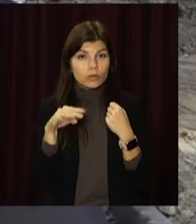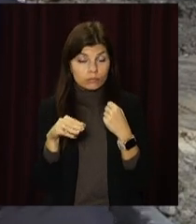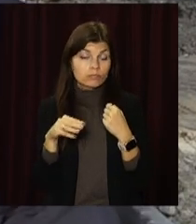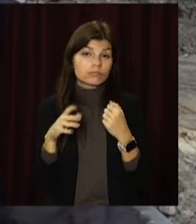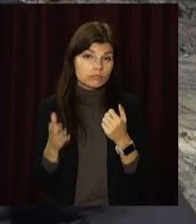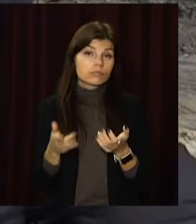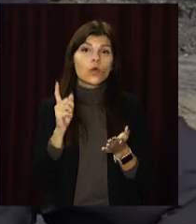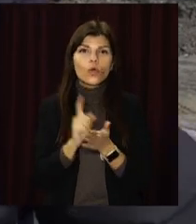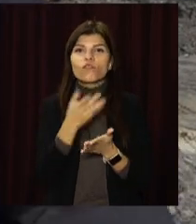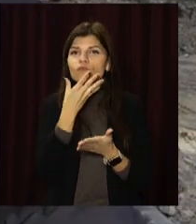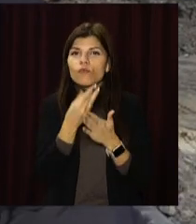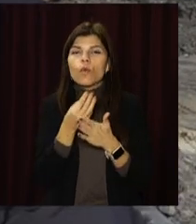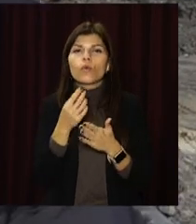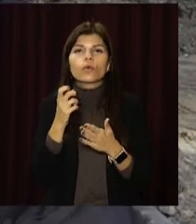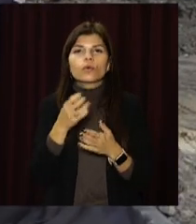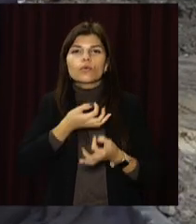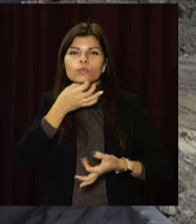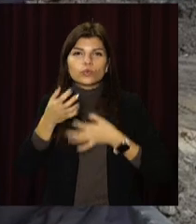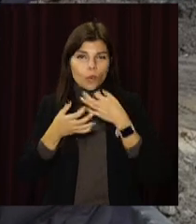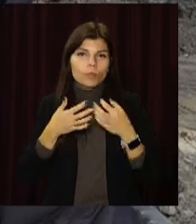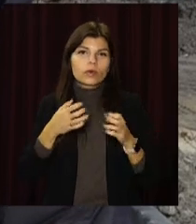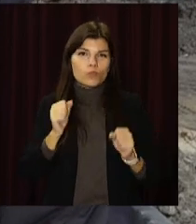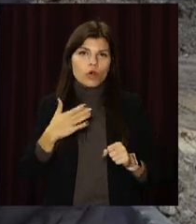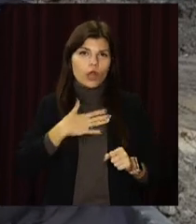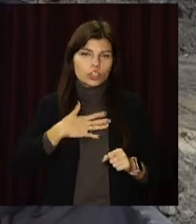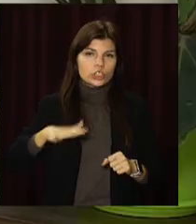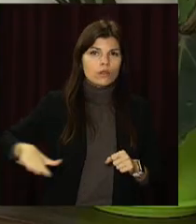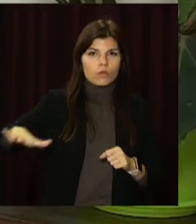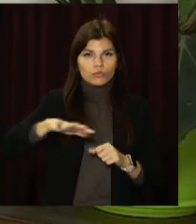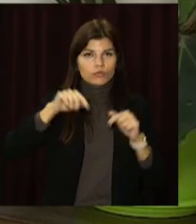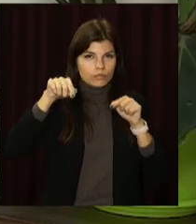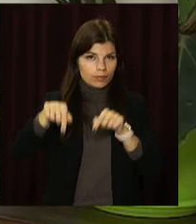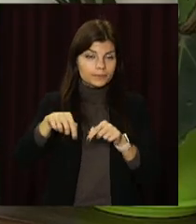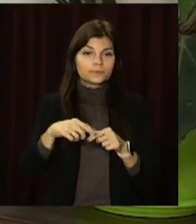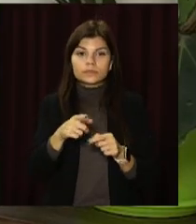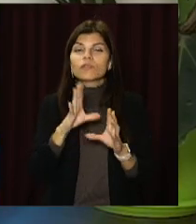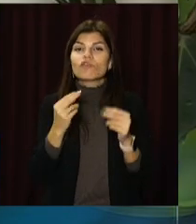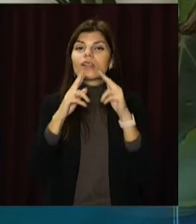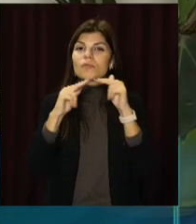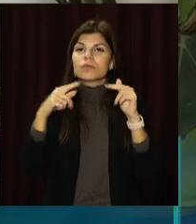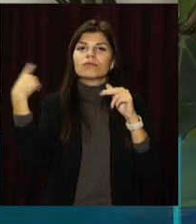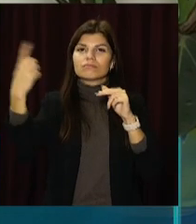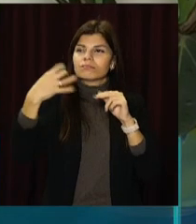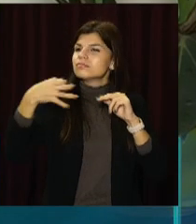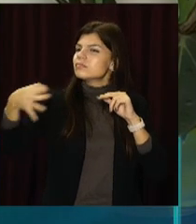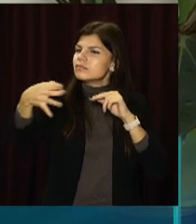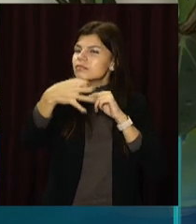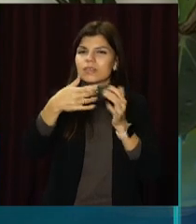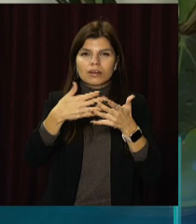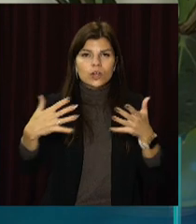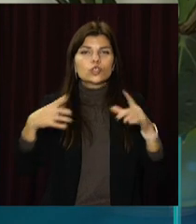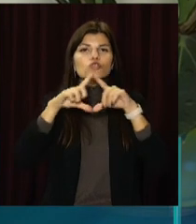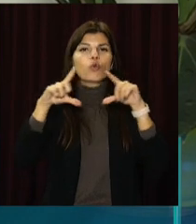свої вподобання впроваджувати саме на нашому стадіоні. У різних куточках Дніпропетровщини оновлюємо